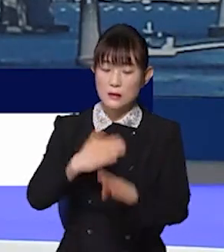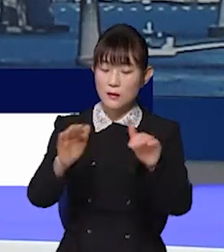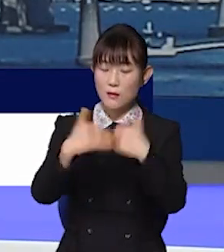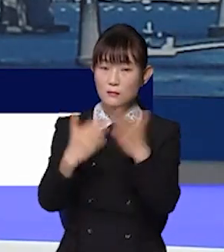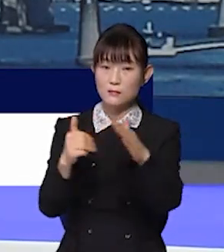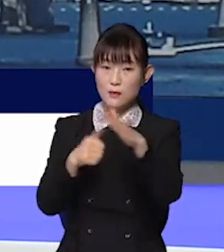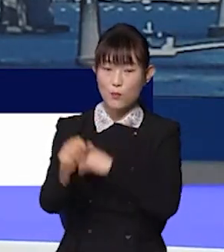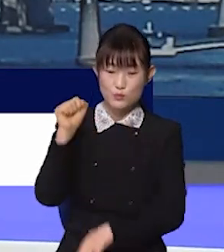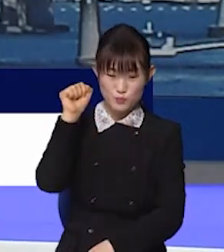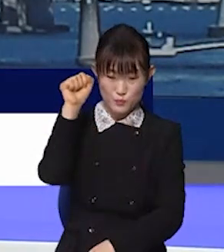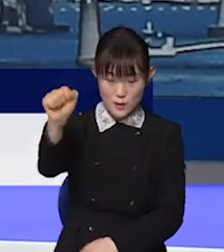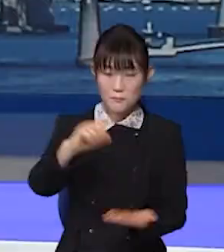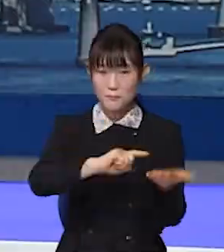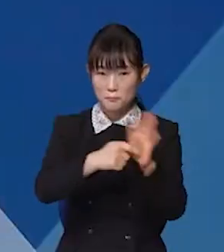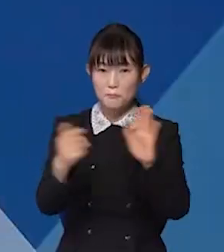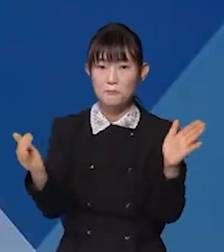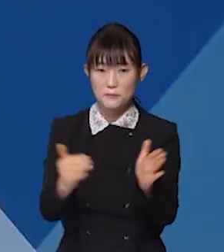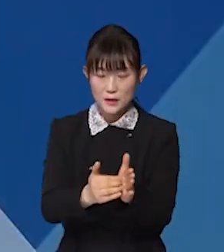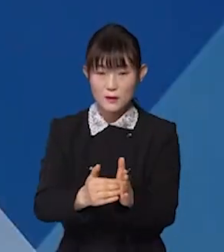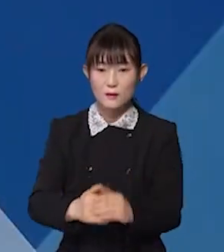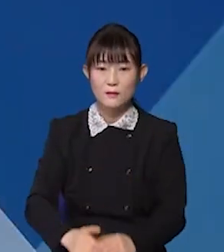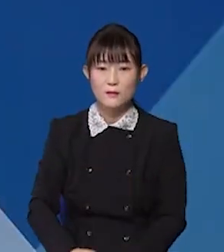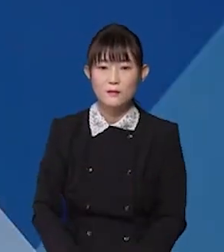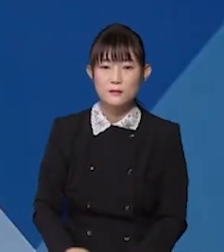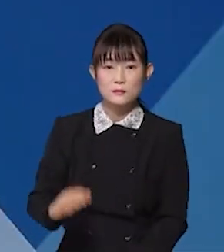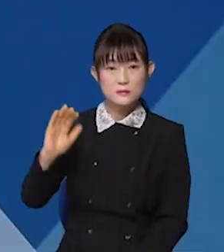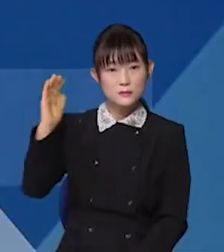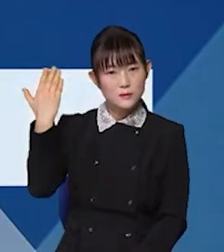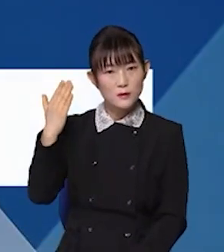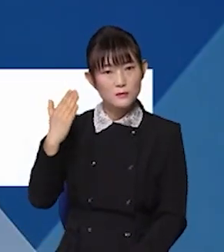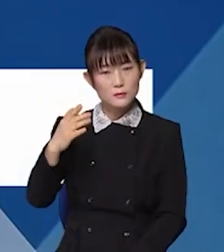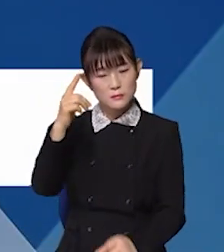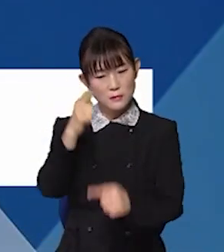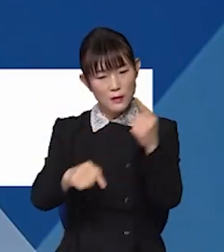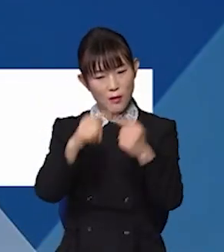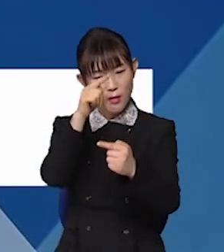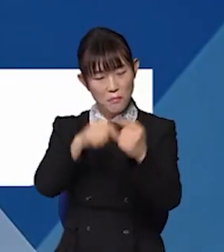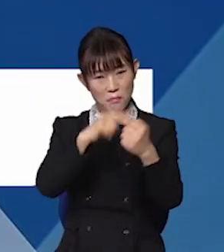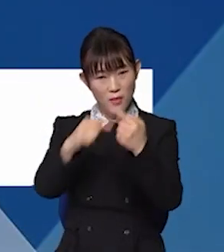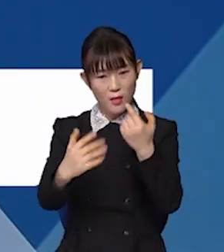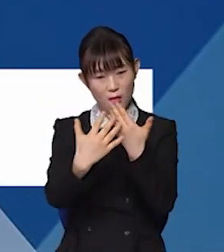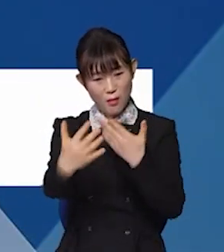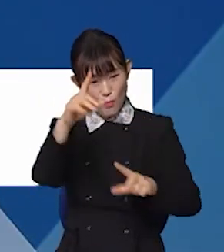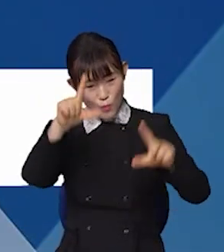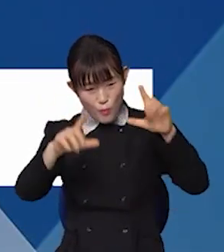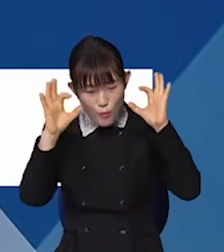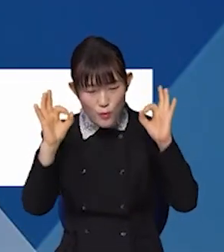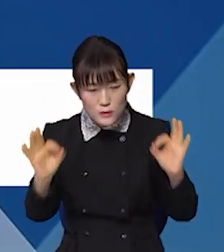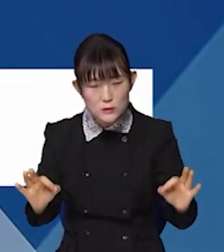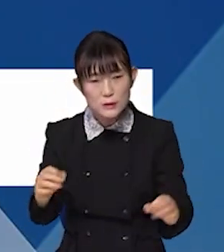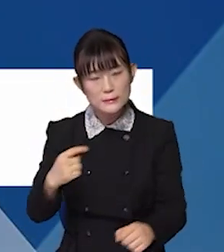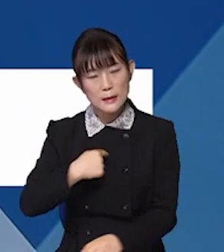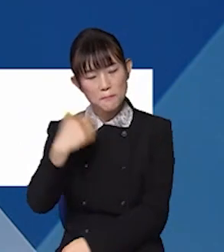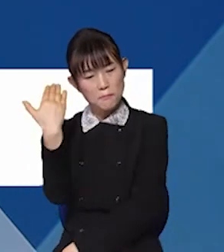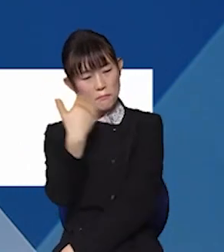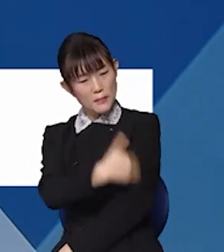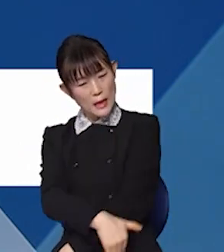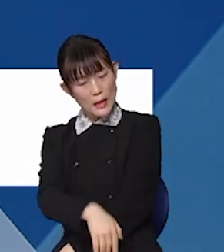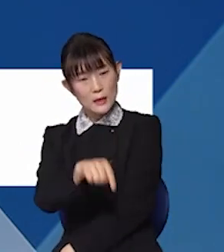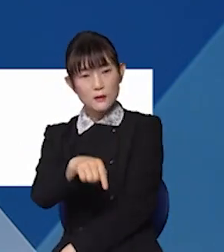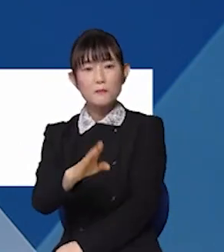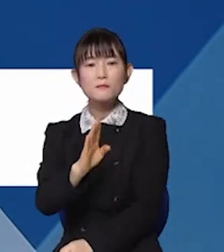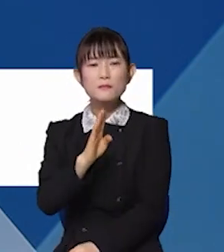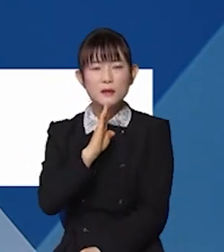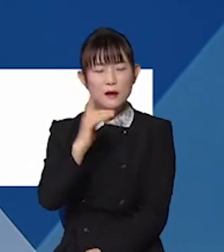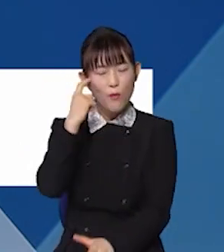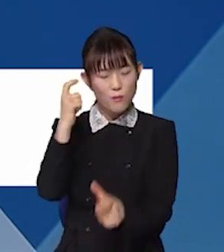당대표 출마 의사를 나타냈습니다. 최근에 전당대회 모습을 보면서 이 관전만 하는 것이